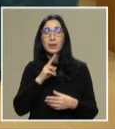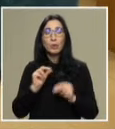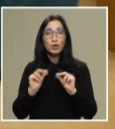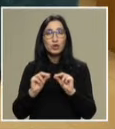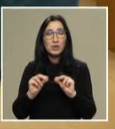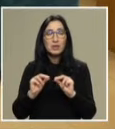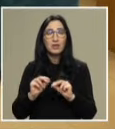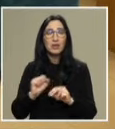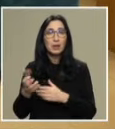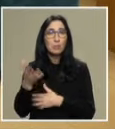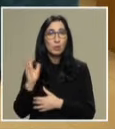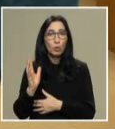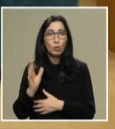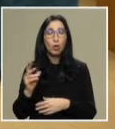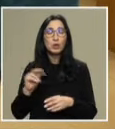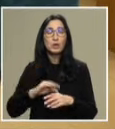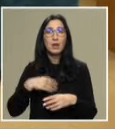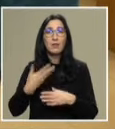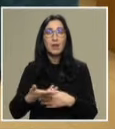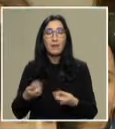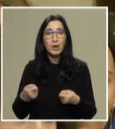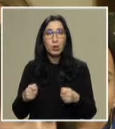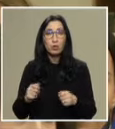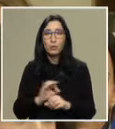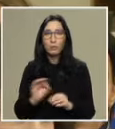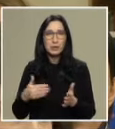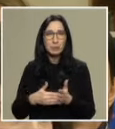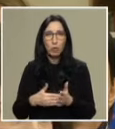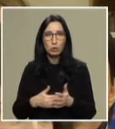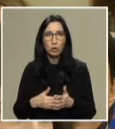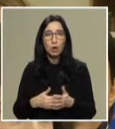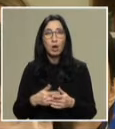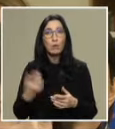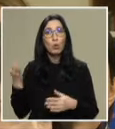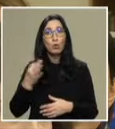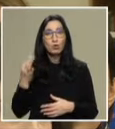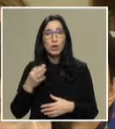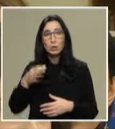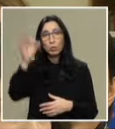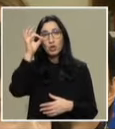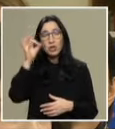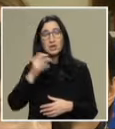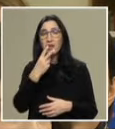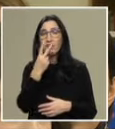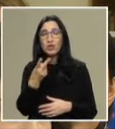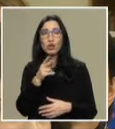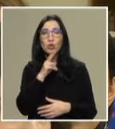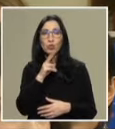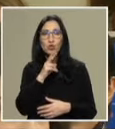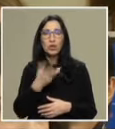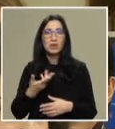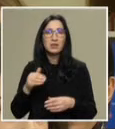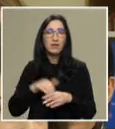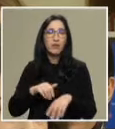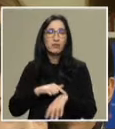и училищния психолог се явява ключова в училище безспорно. Много често обаче учениците виждат учителите си в